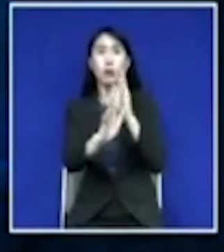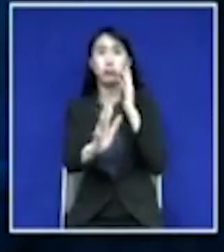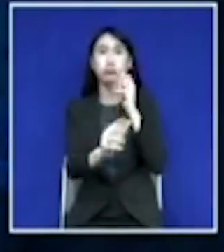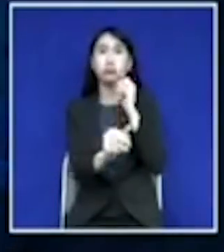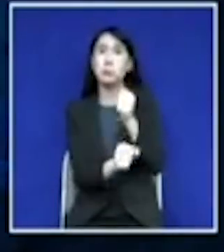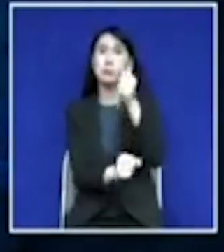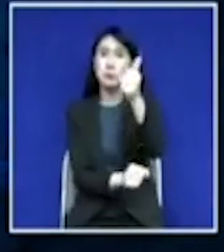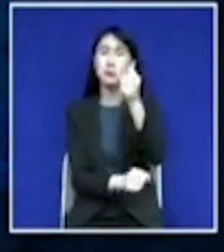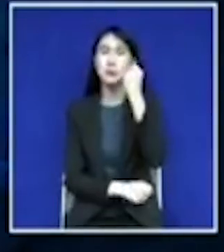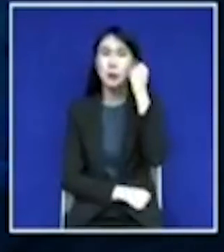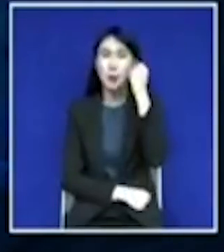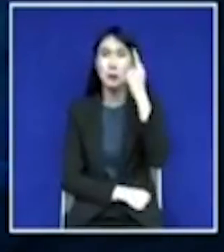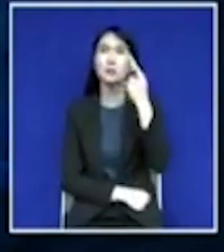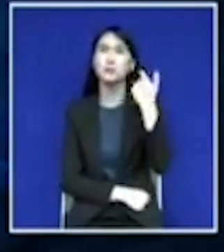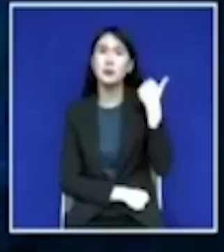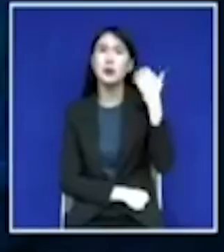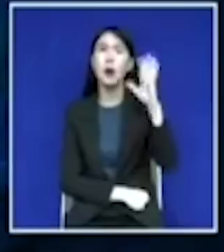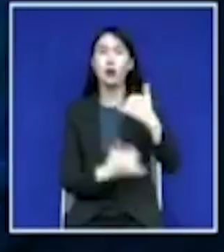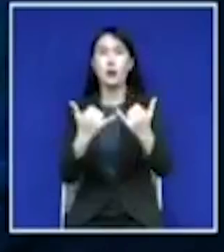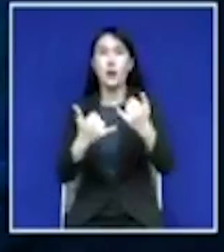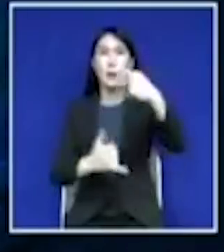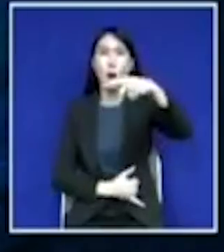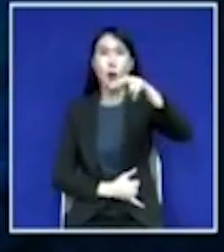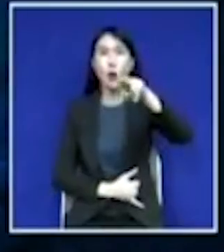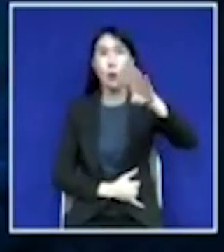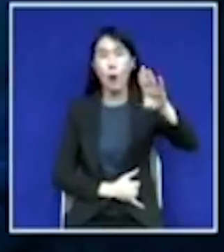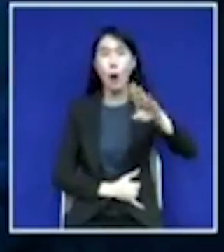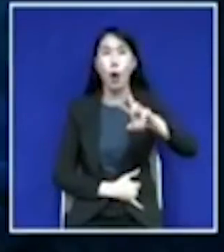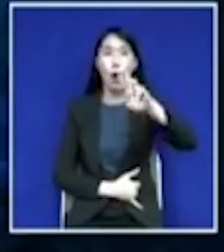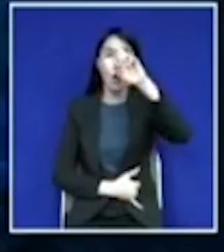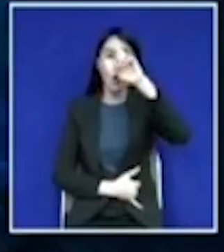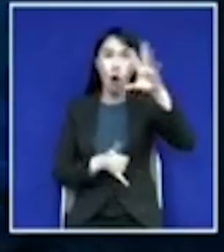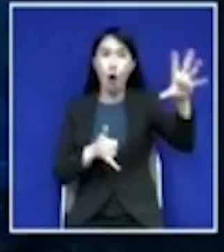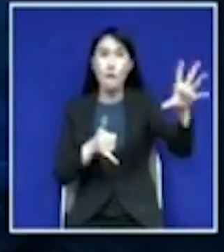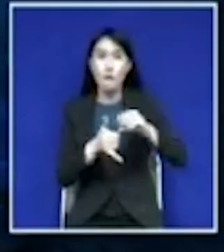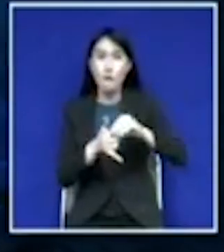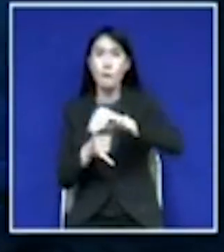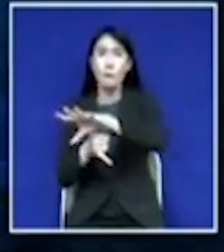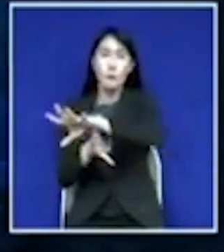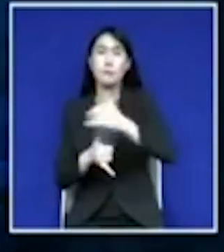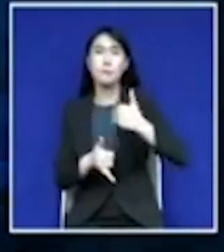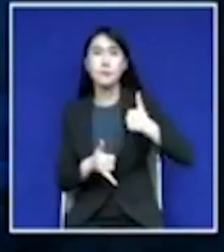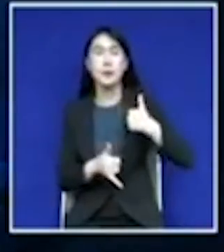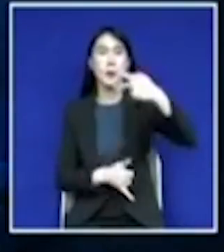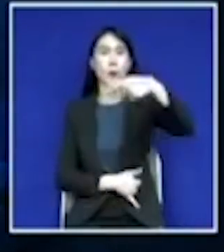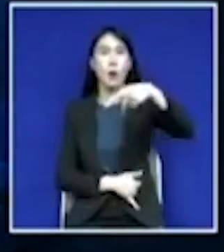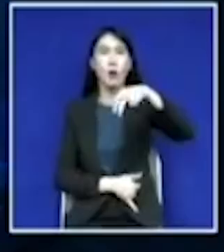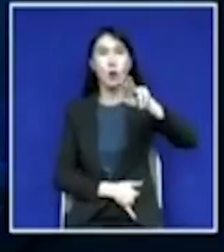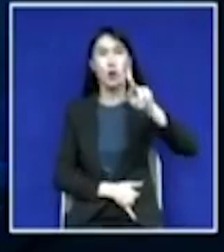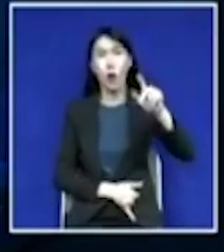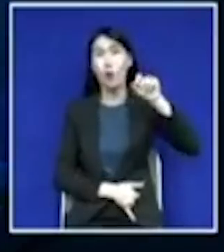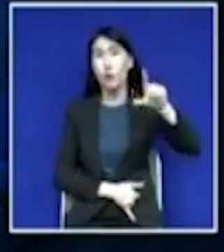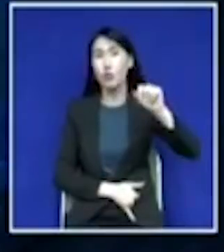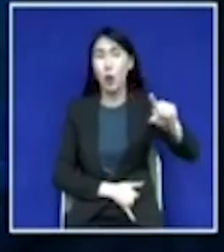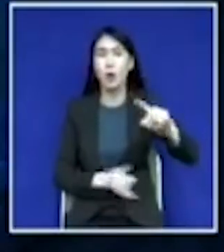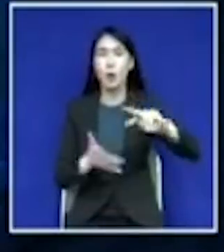ดีแล้วก็เข้าใจว่าเรามีพรบ.โรคติดต่อเรามีพรก.ฉุกเฉินมาเราไม่ได้ต้องการเอามาเพื่อ